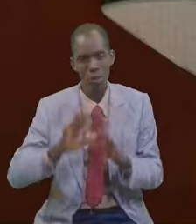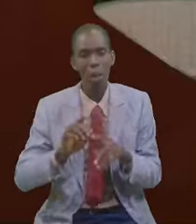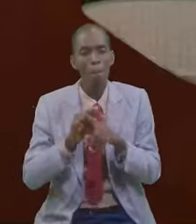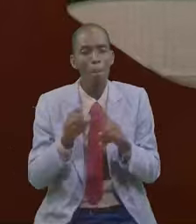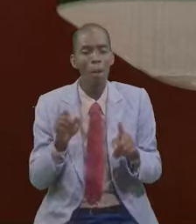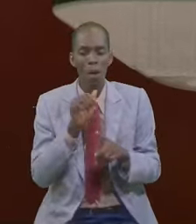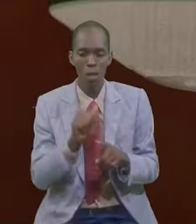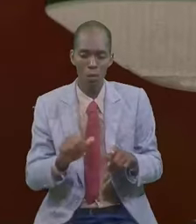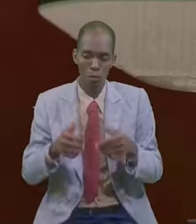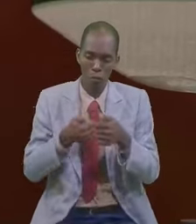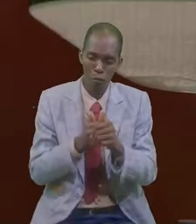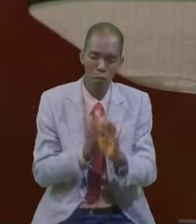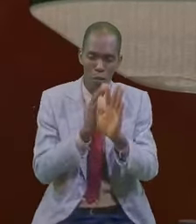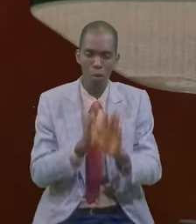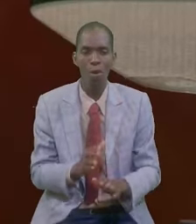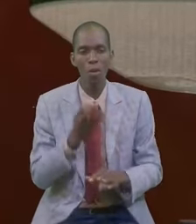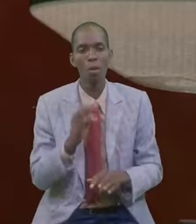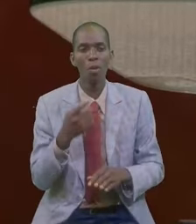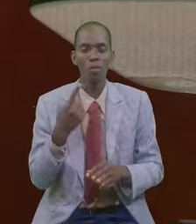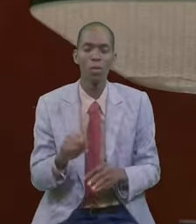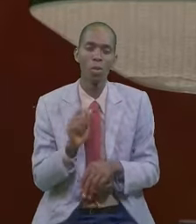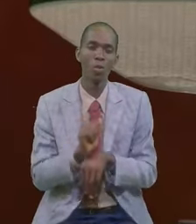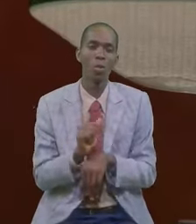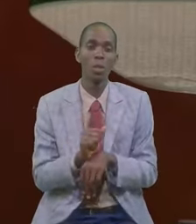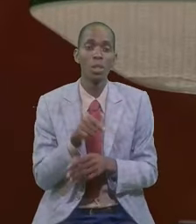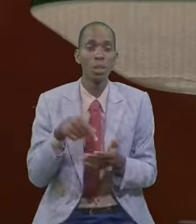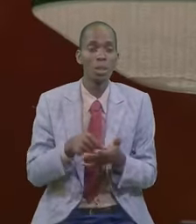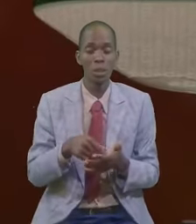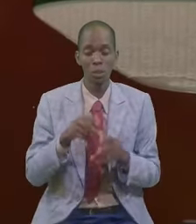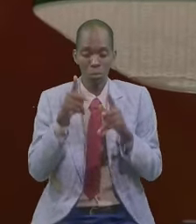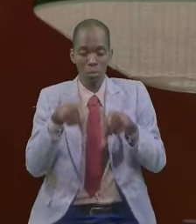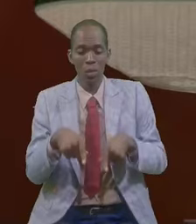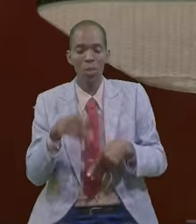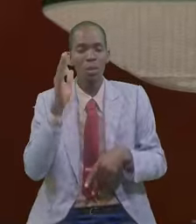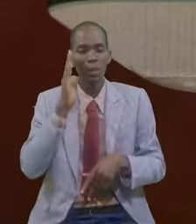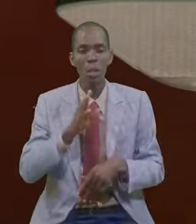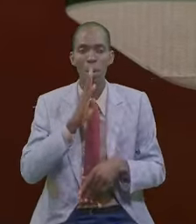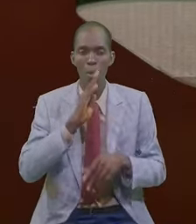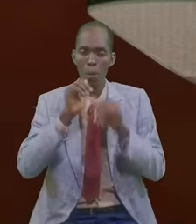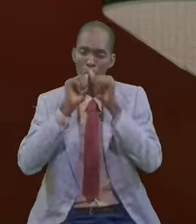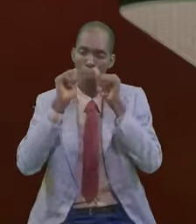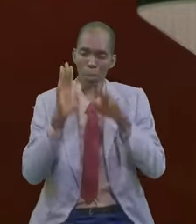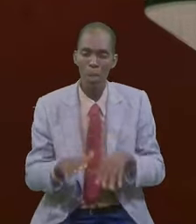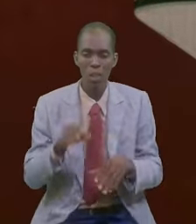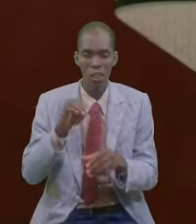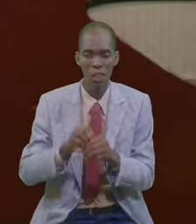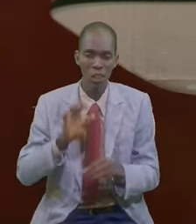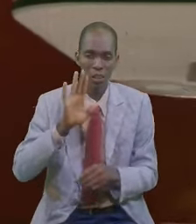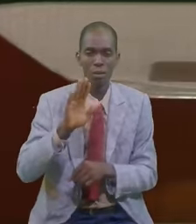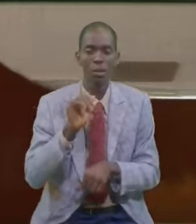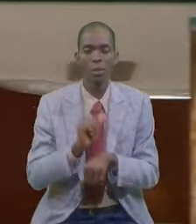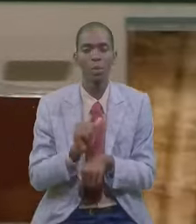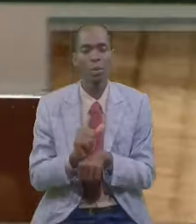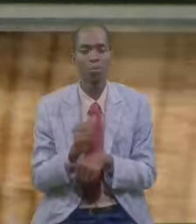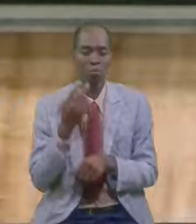l'œuvre. Celui-là sera heureux dans son activité.